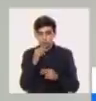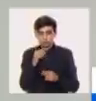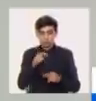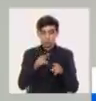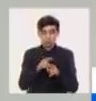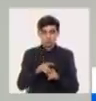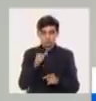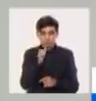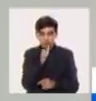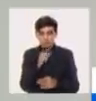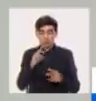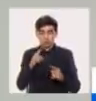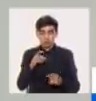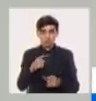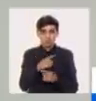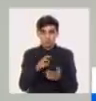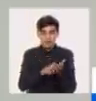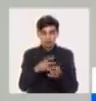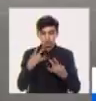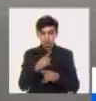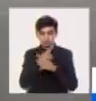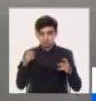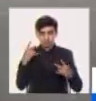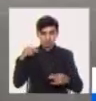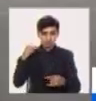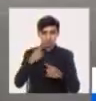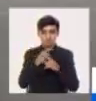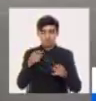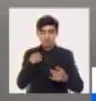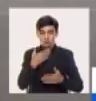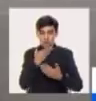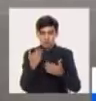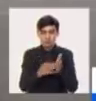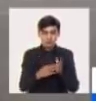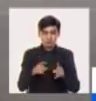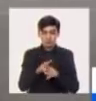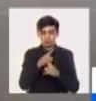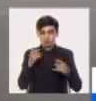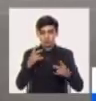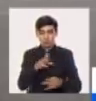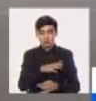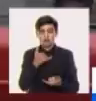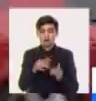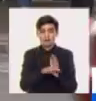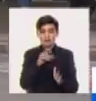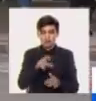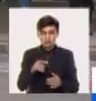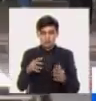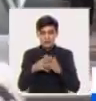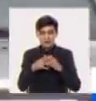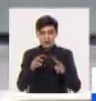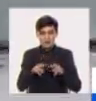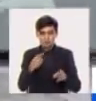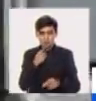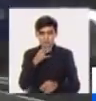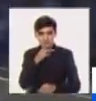қорықпай, ашық айтып, тіпті дабыл қақпай жатыр? Депутат Ирина Смирнова қазіргідей соғыс кезеңінде қиын уақытта